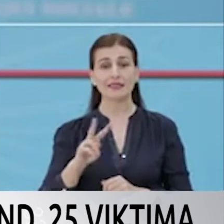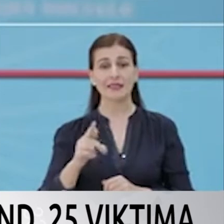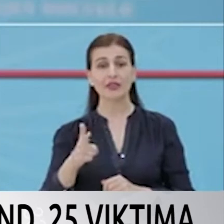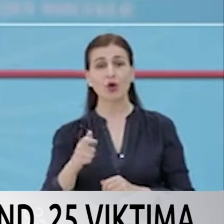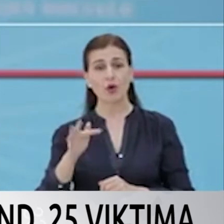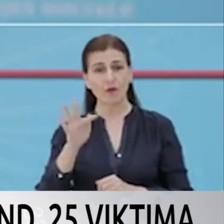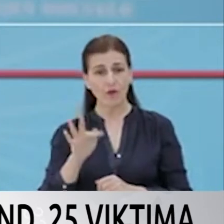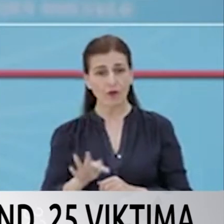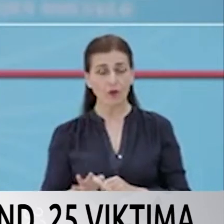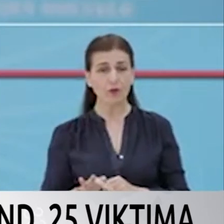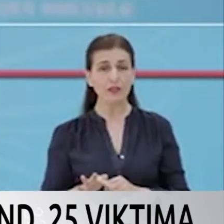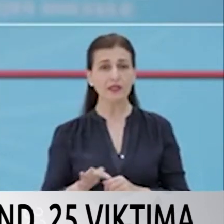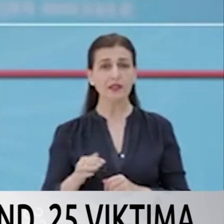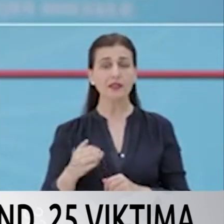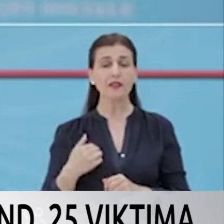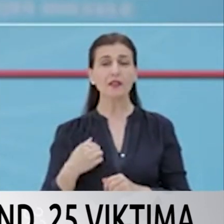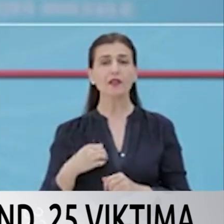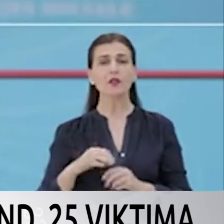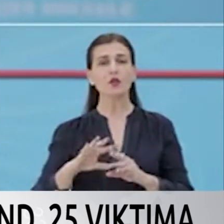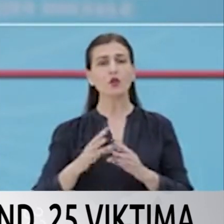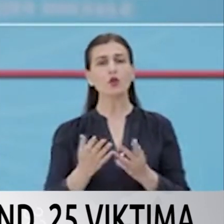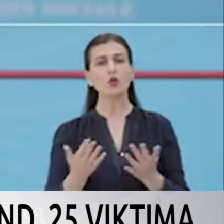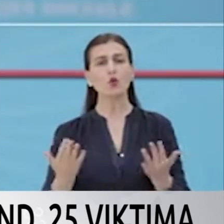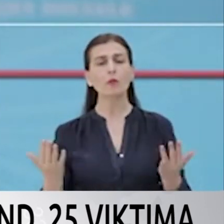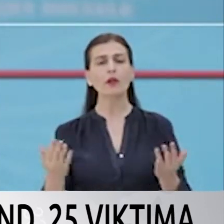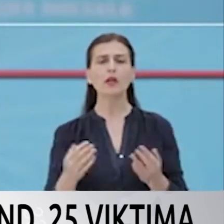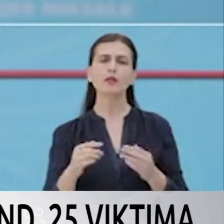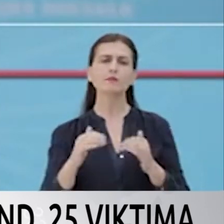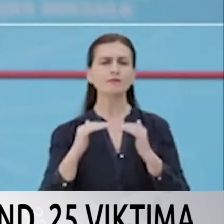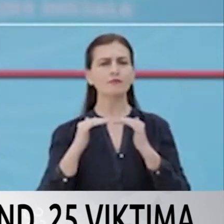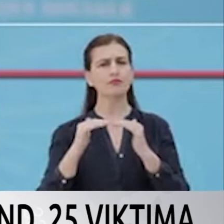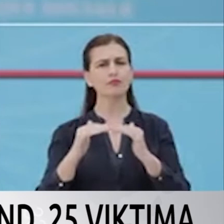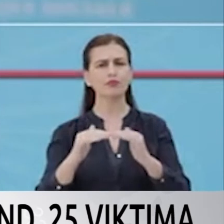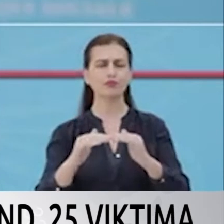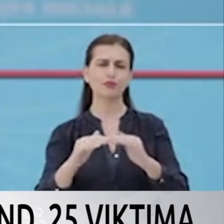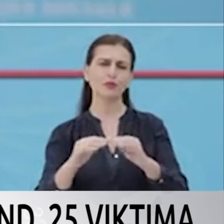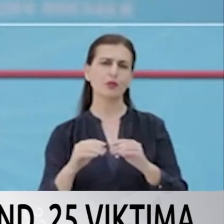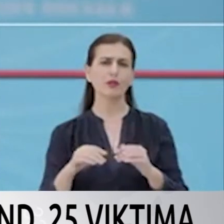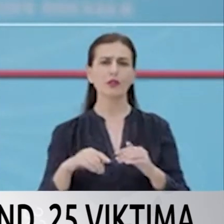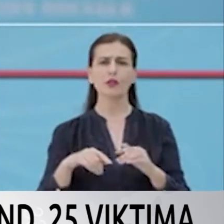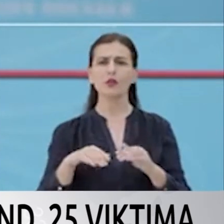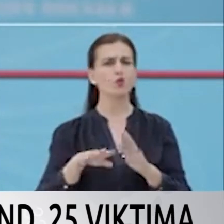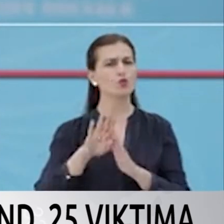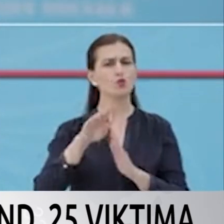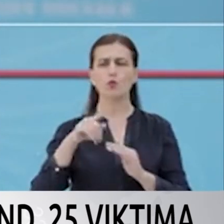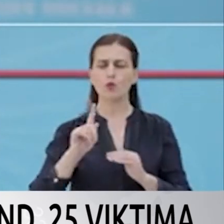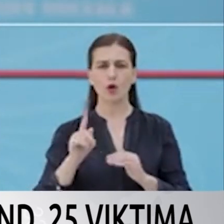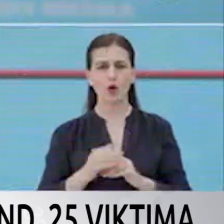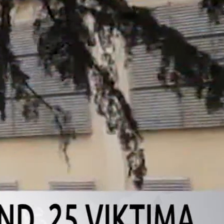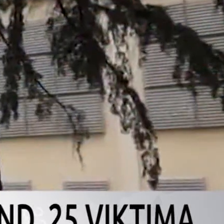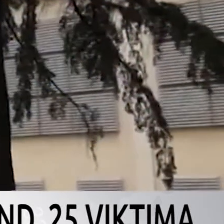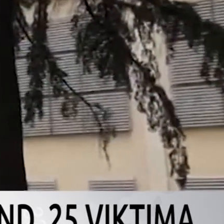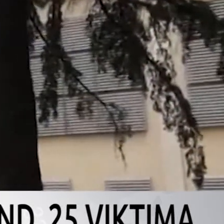në 24 orët e fundit, vazhdojmë të kemi një numër të qëndrueshëm të rasteve që ka nevojë për kujdes